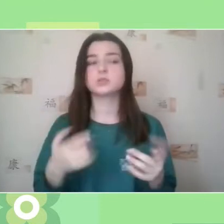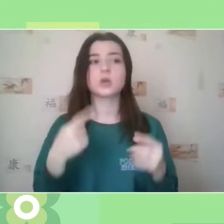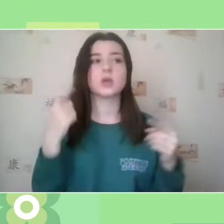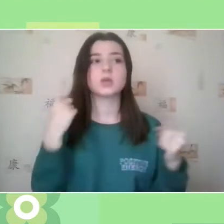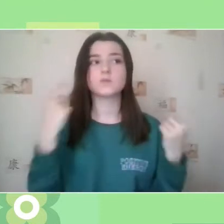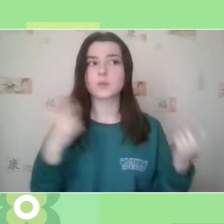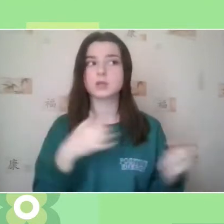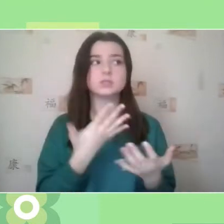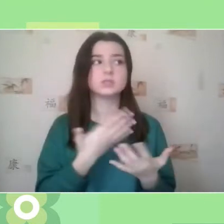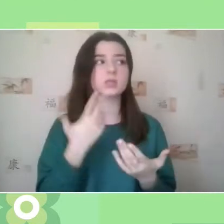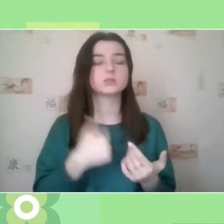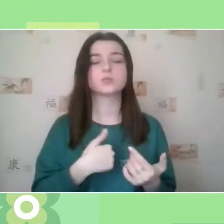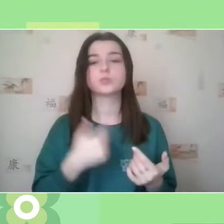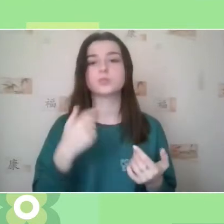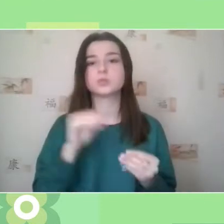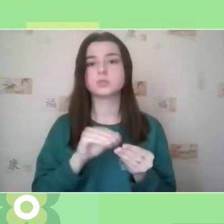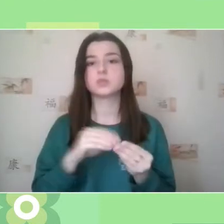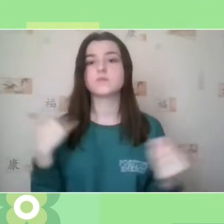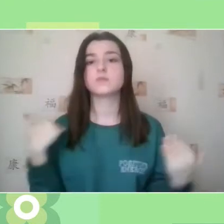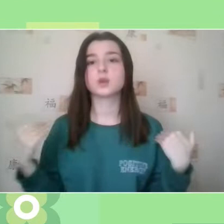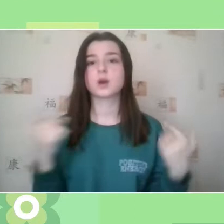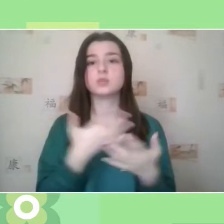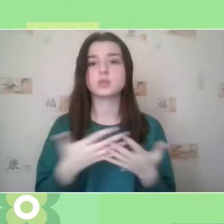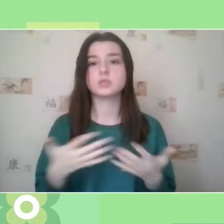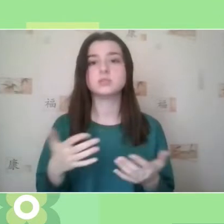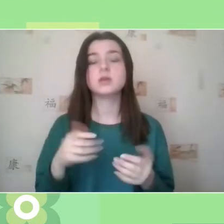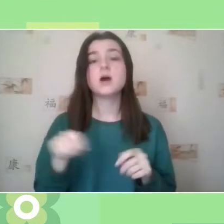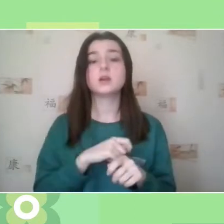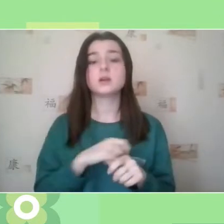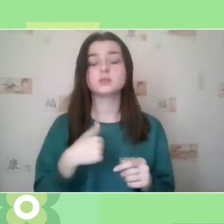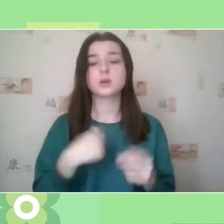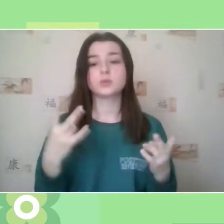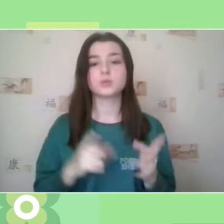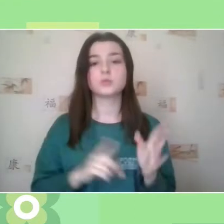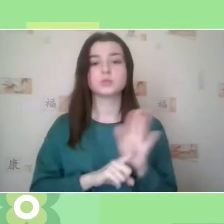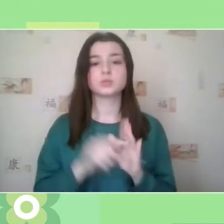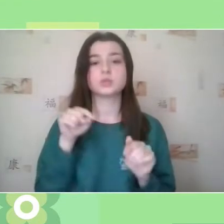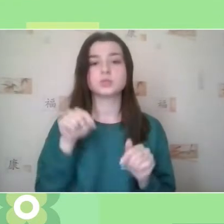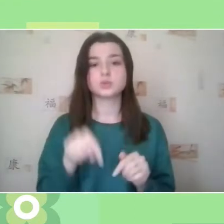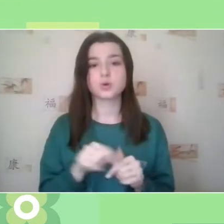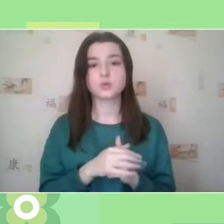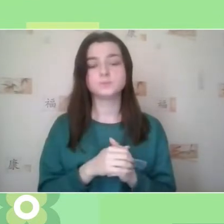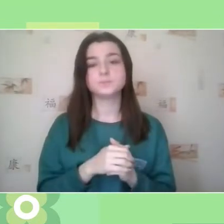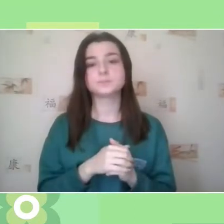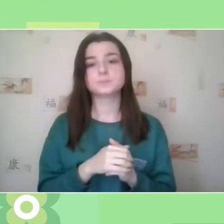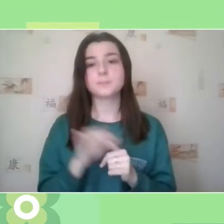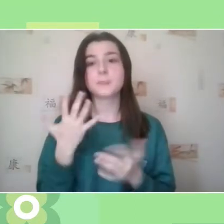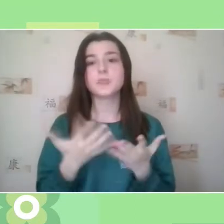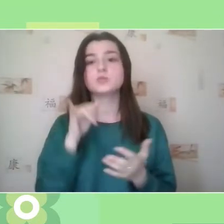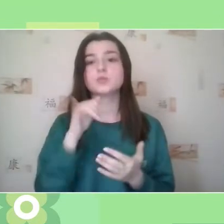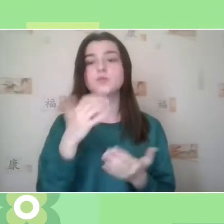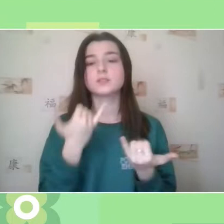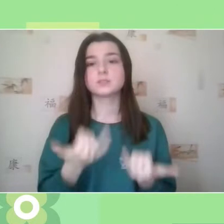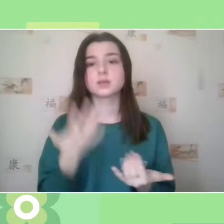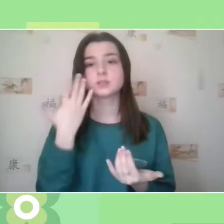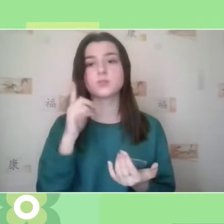на різні речі, його не вистачає. І я вам щиро рекомендую починати саме з нього. І якщо у вас зараз, поки